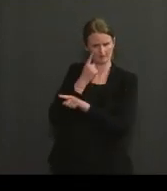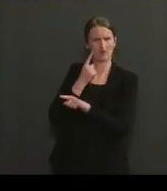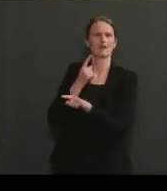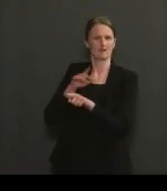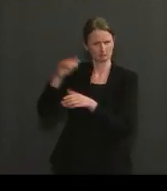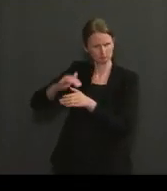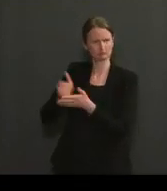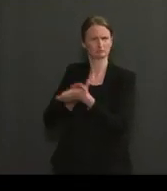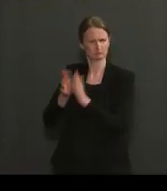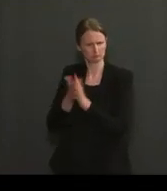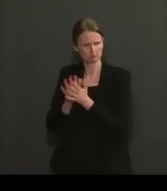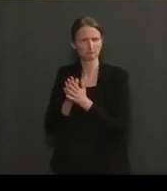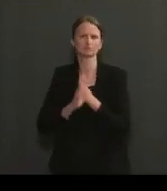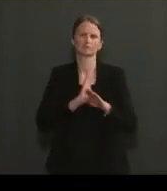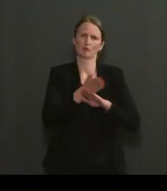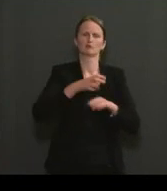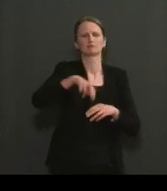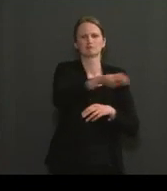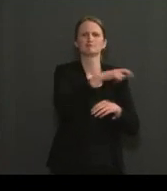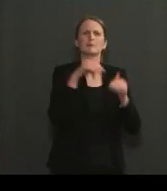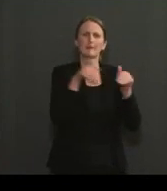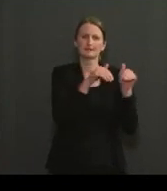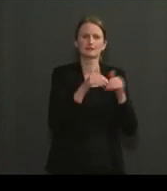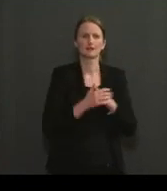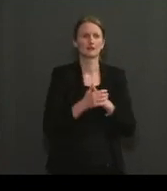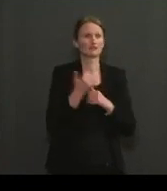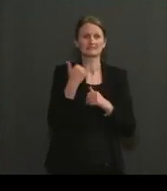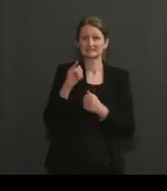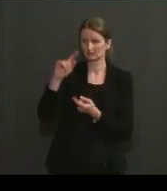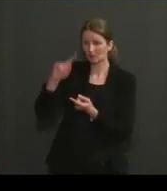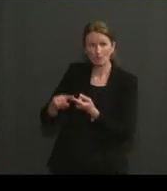hydroalcoolique mis à votre disposition et s'il n'y en a plus, n'hésitez pas à en informer le commerçant.